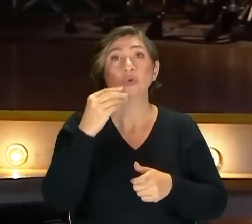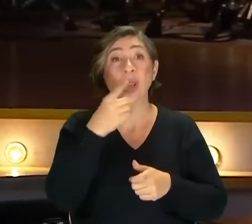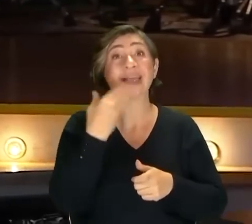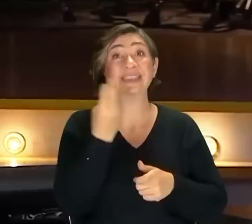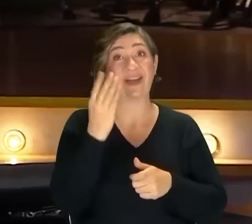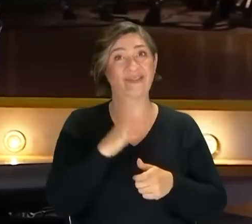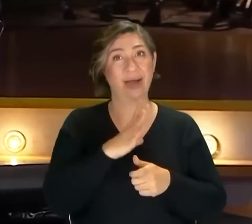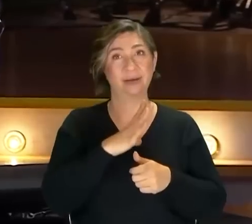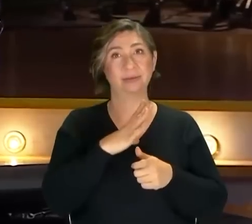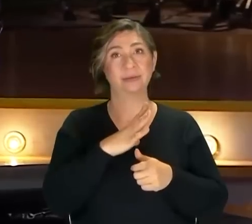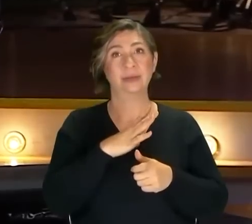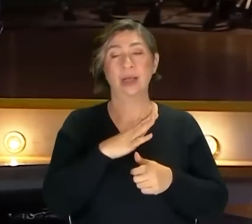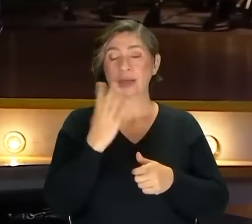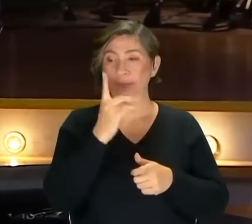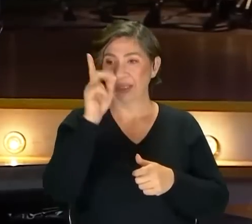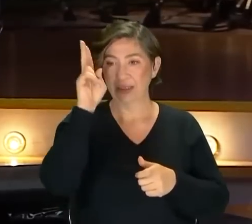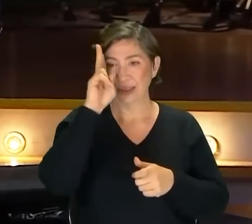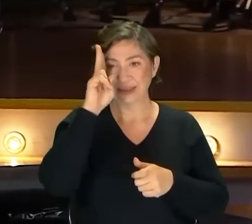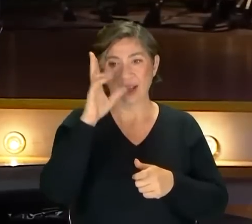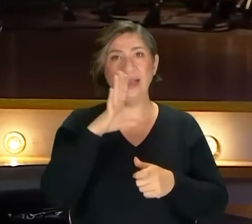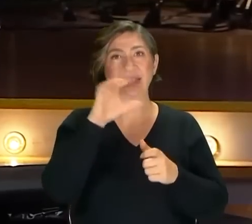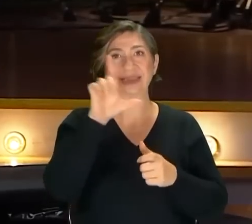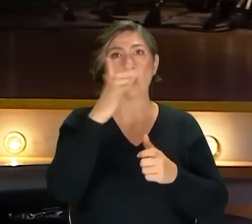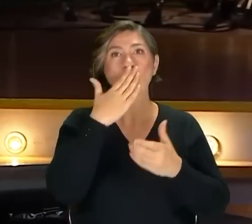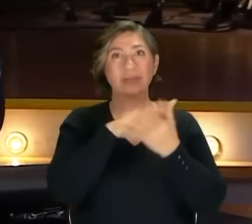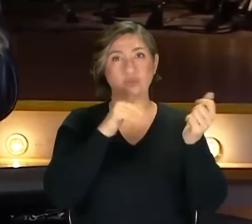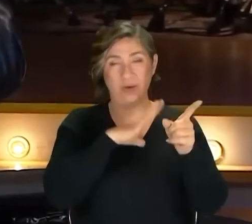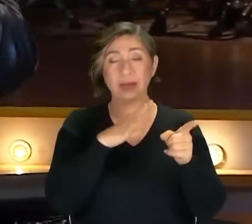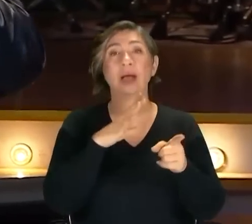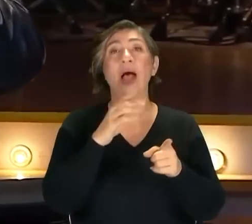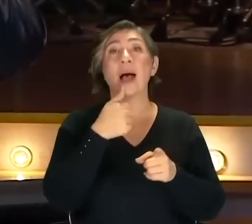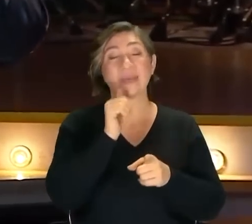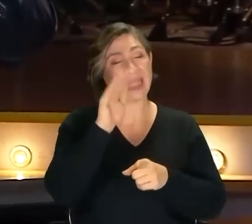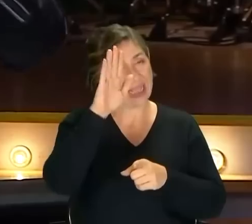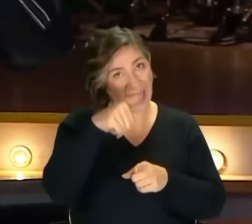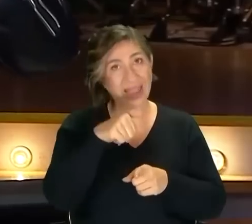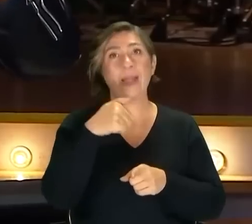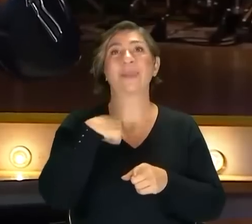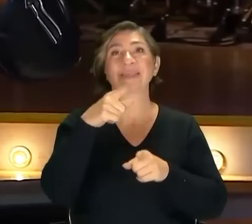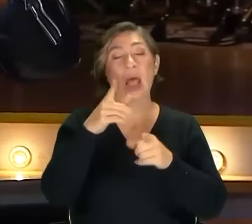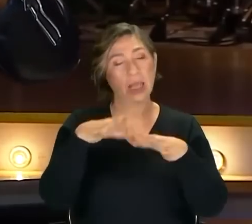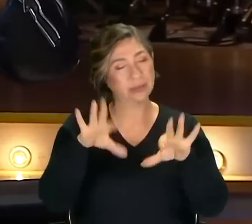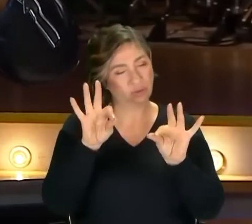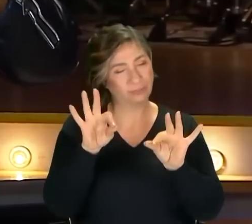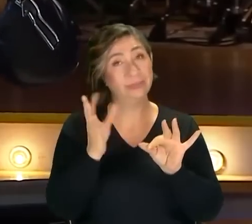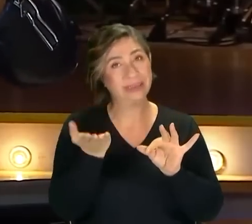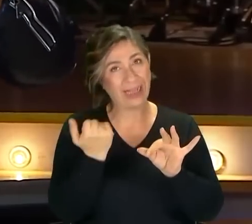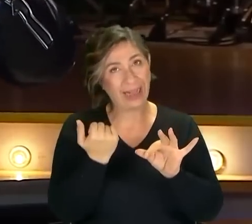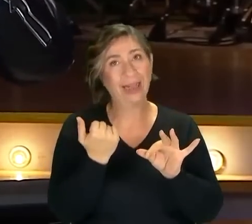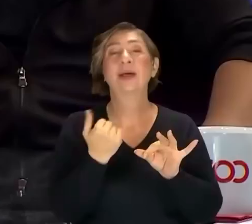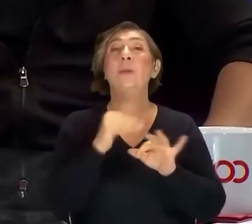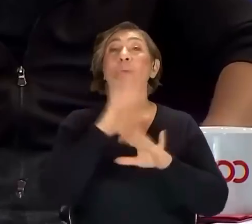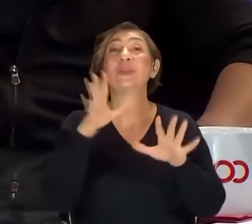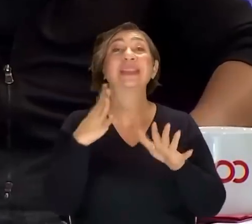öyle gençler. Hatta bir tane Galatasaray'dan var mektepten. Diyor ki abi gel ben seni burada halledeceğim diyor bana.